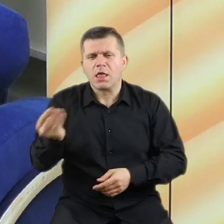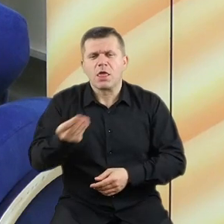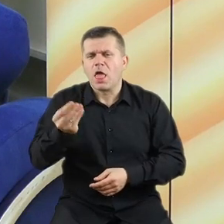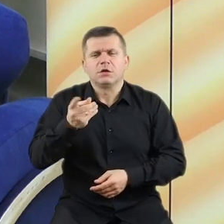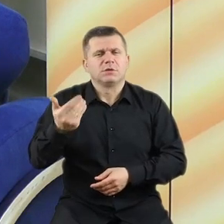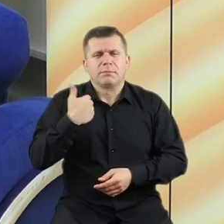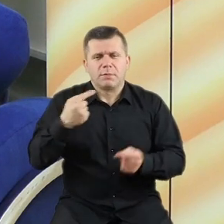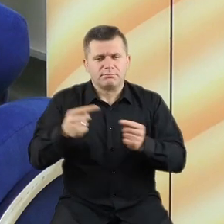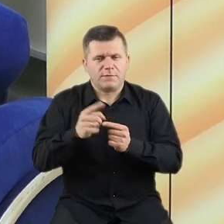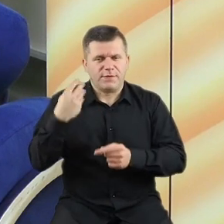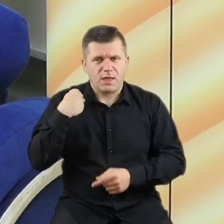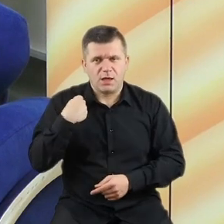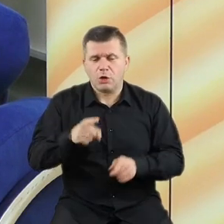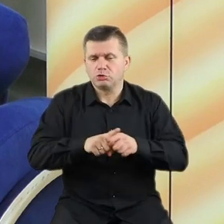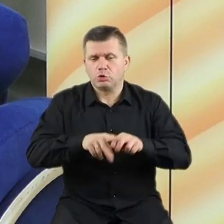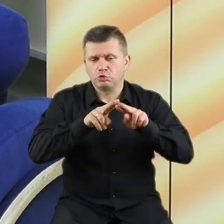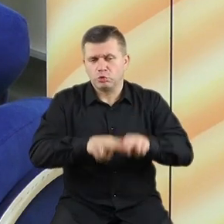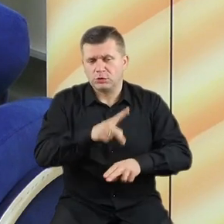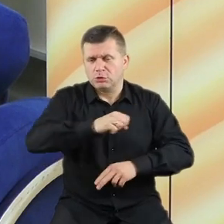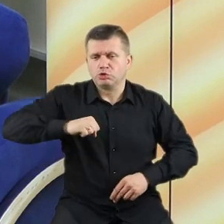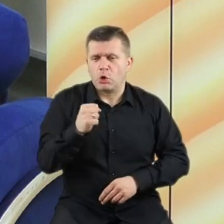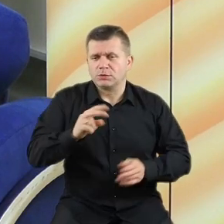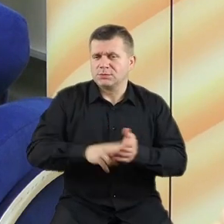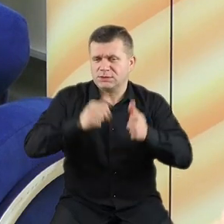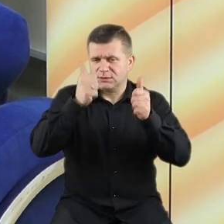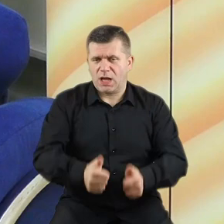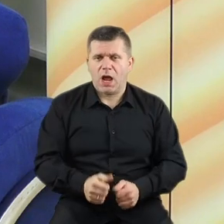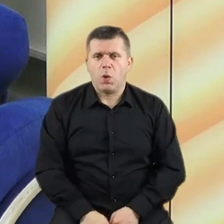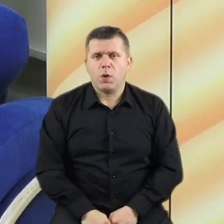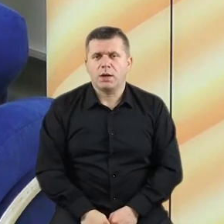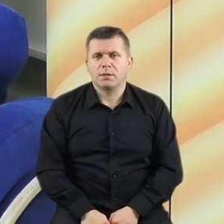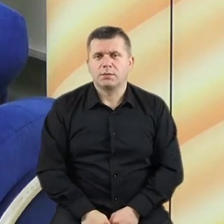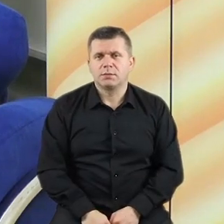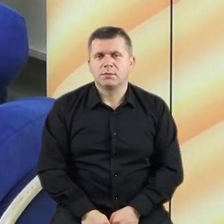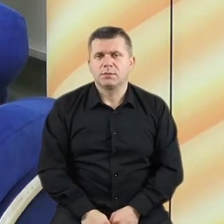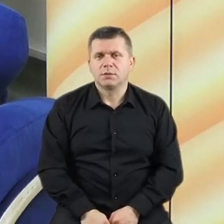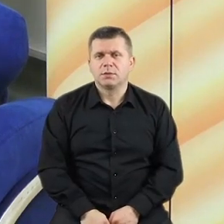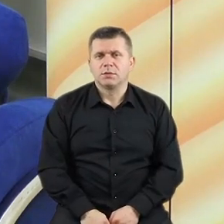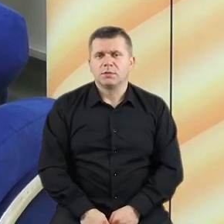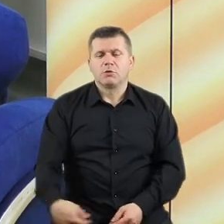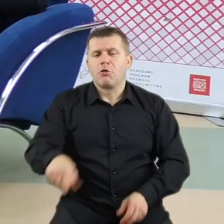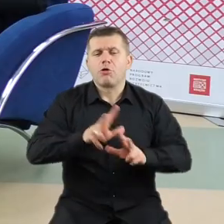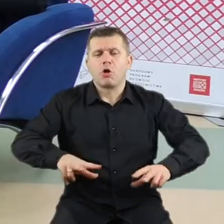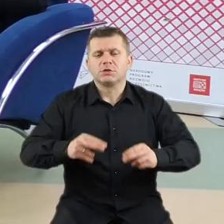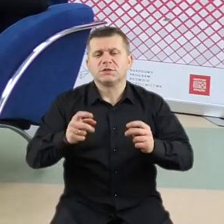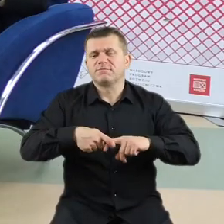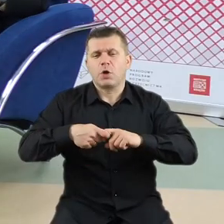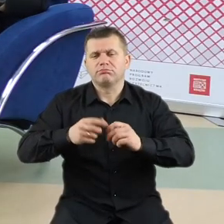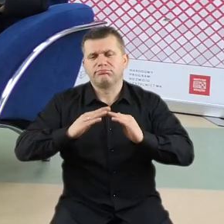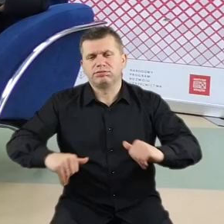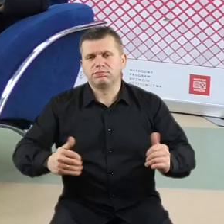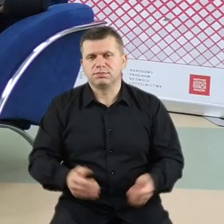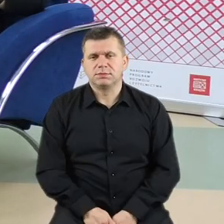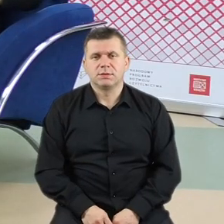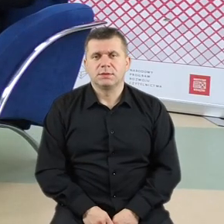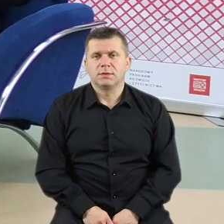w ogóle jechać. No i ta siostra została w tej Szkocji na zawsze, prawda? Jej związki z rodziną się w ogóle zerwały.